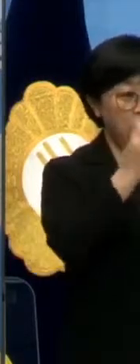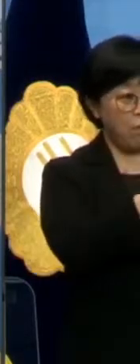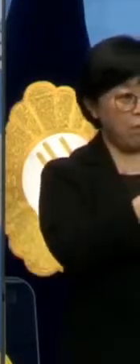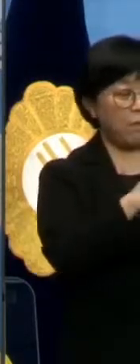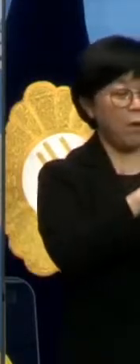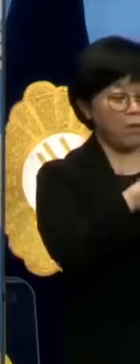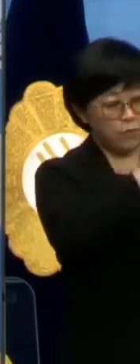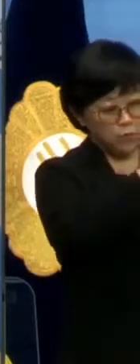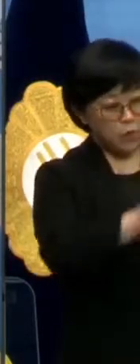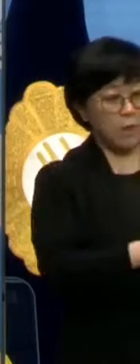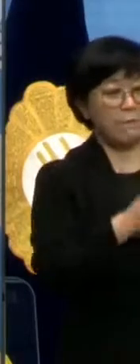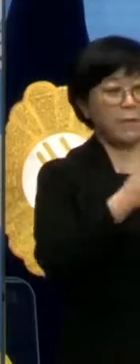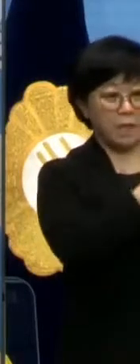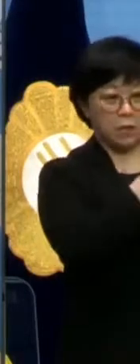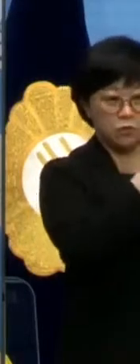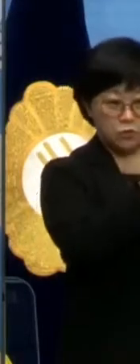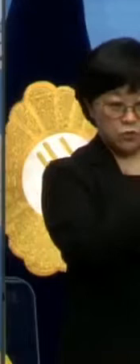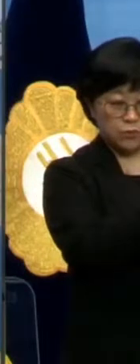있습니다.